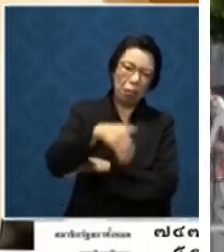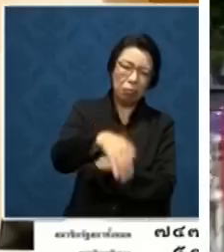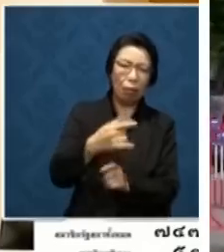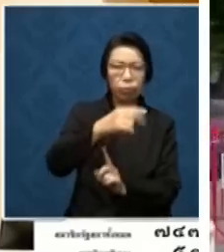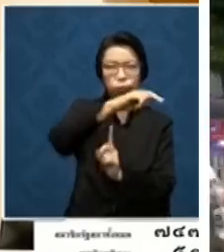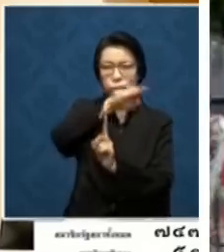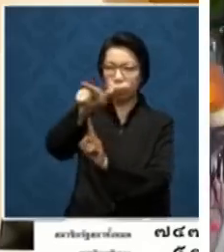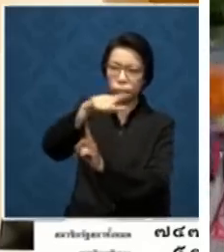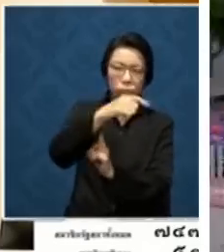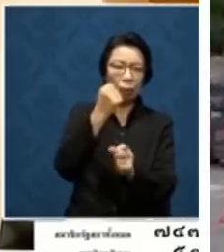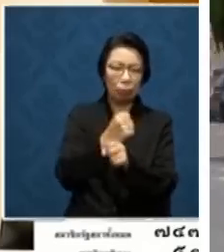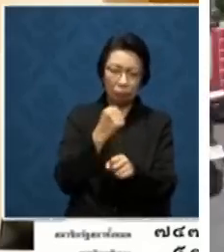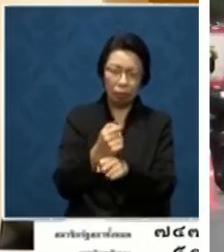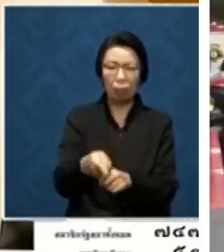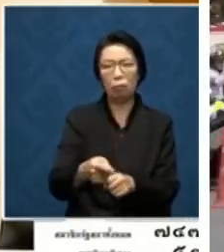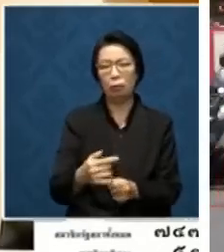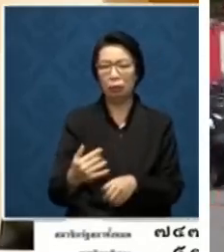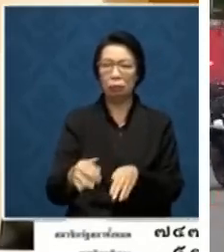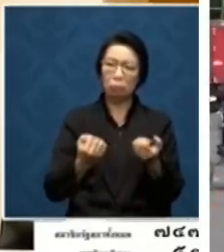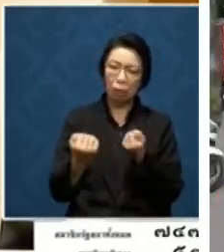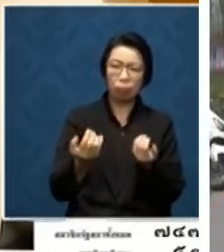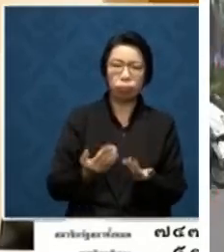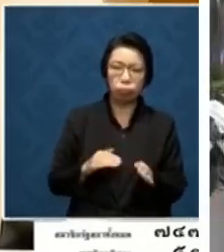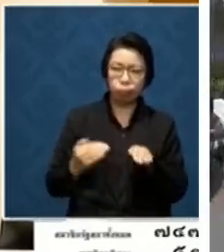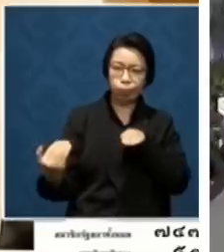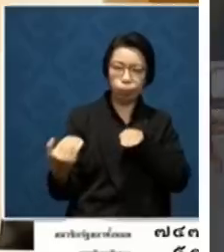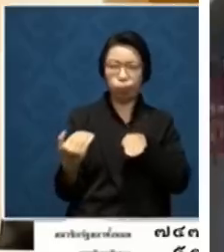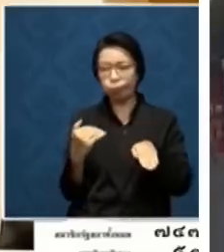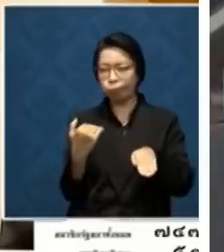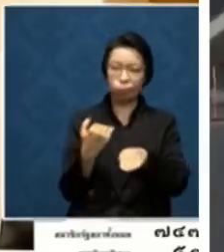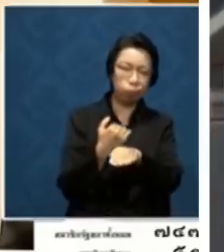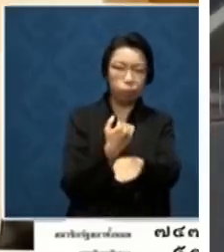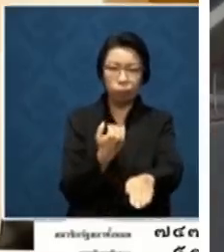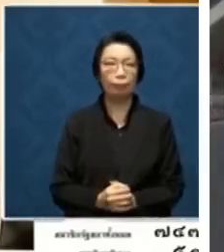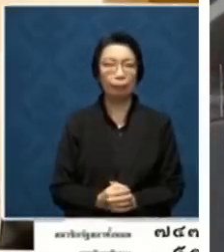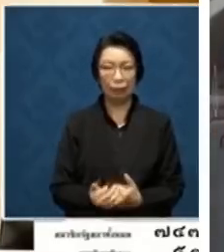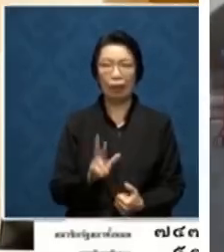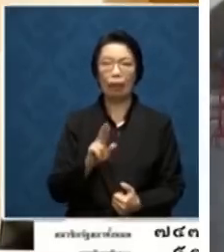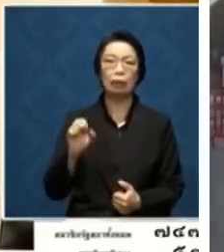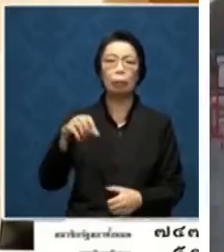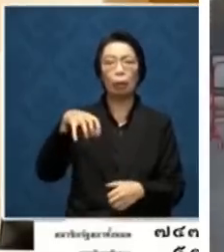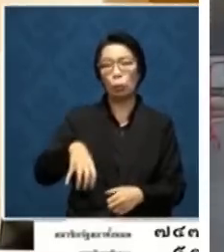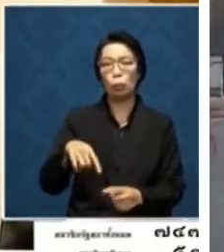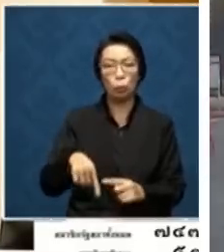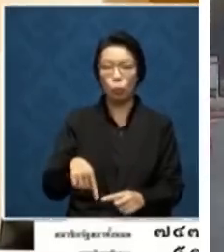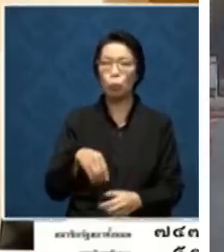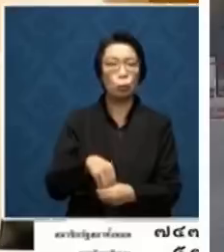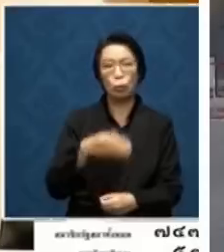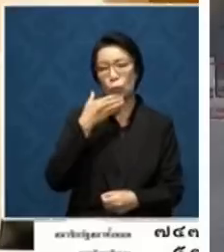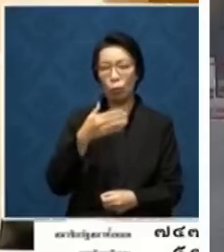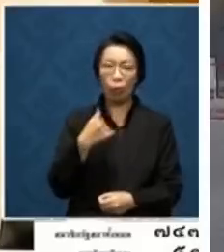ถ้าประชาชนมาใช้พื้นที่ตรงนั้นผมเชื่อว่าความปลอดภัยจะน้อยมากแล้วผมบอกว่าถ้ามีอะไรเกิดขึ้น